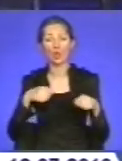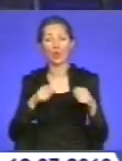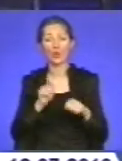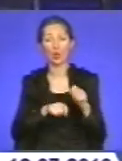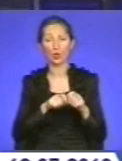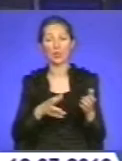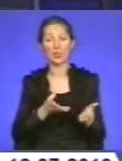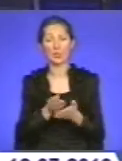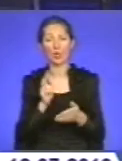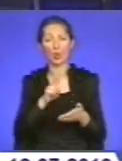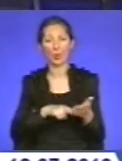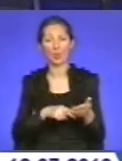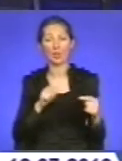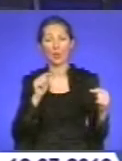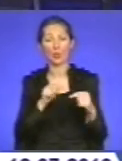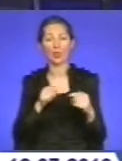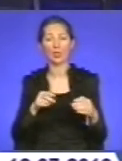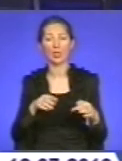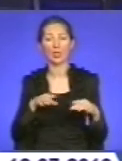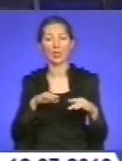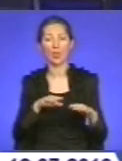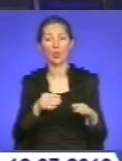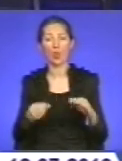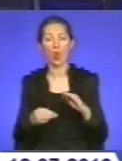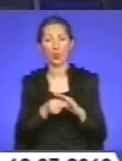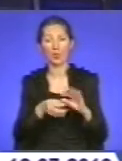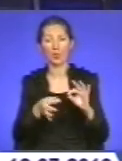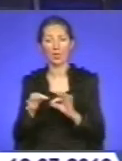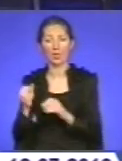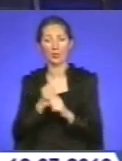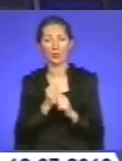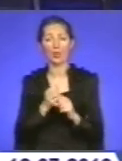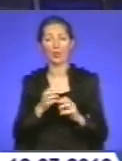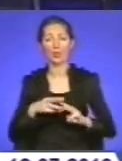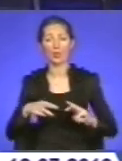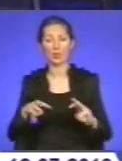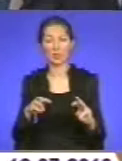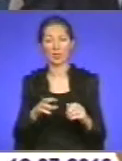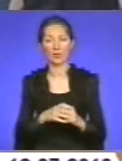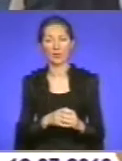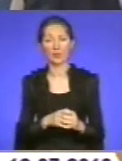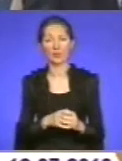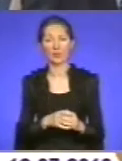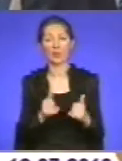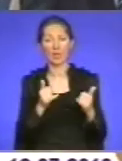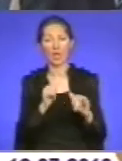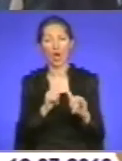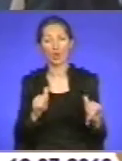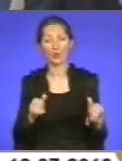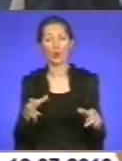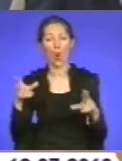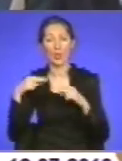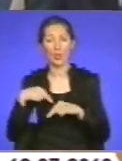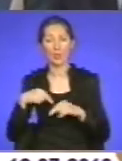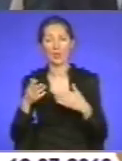податків, протидію корупції. Детальніше про роботу міністерства – наступному сюжеті. Для розвитку партнерських відносин